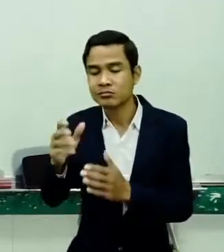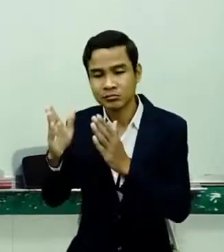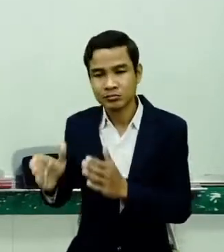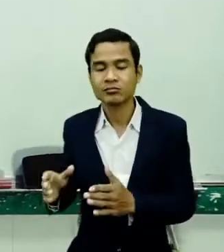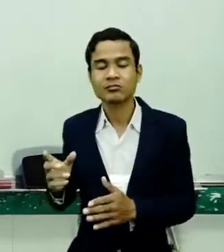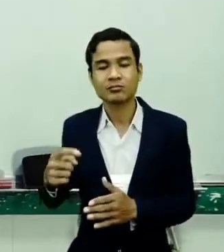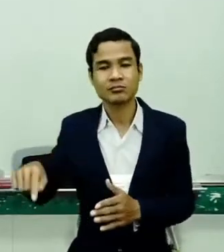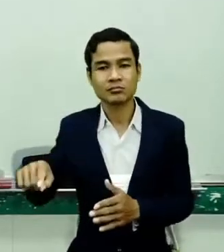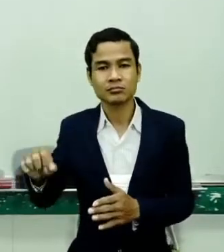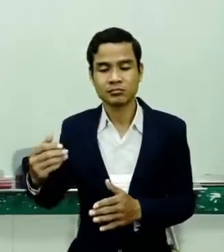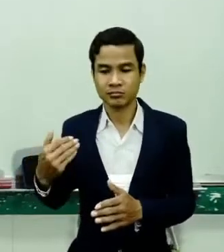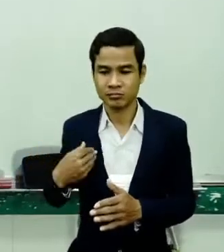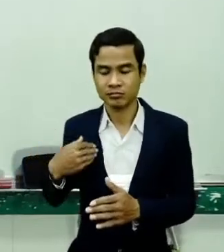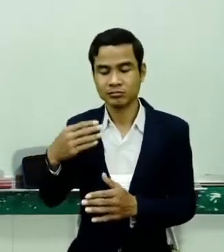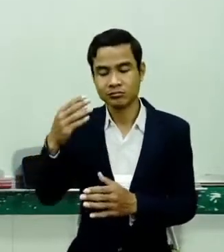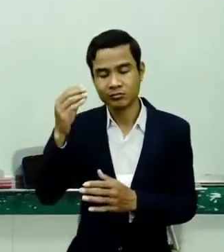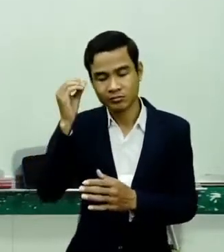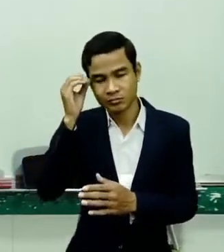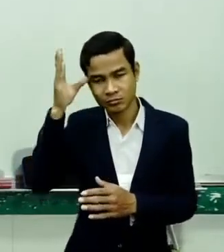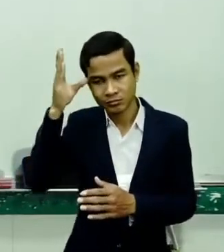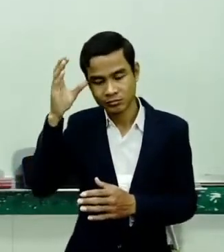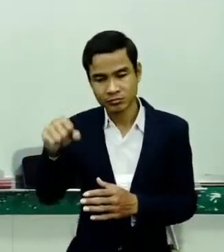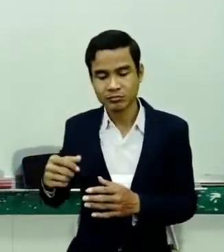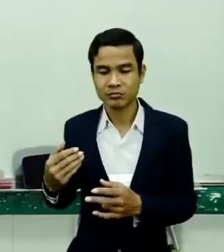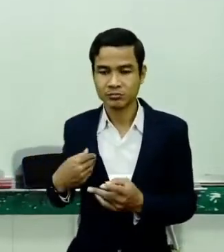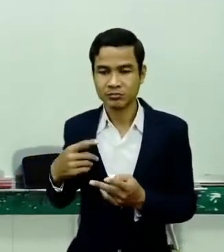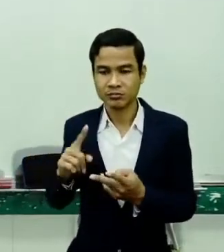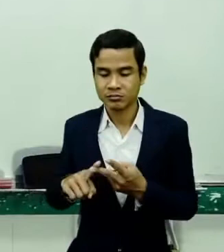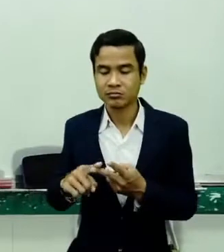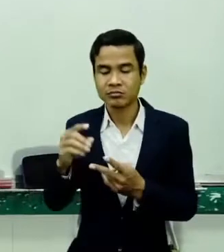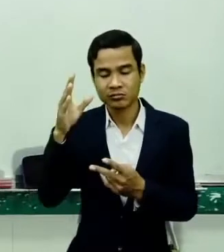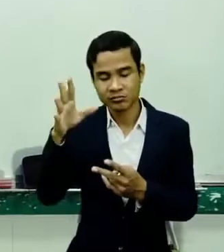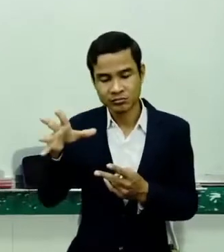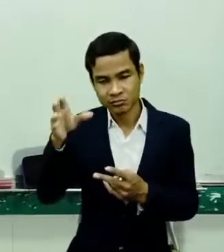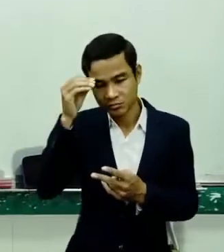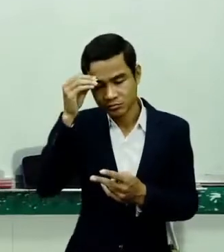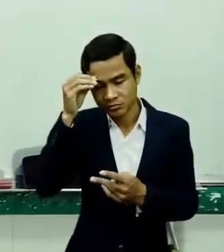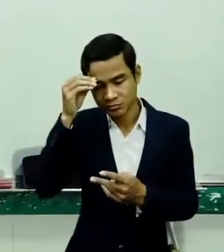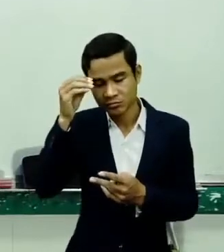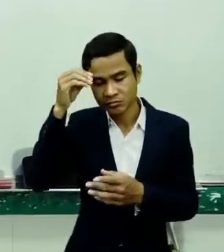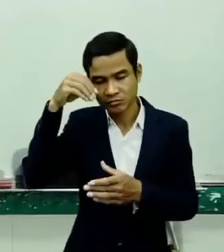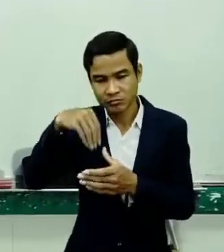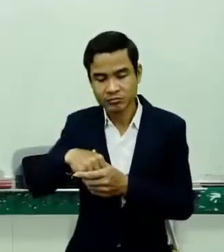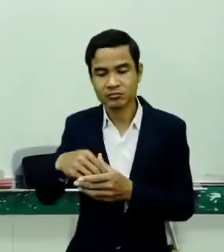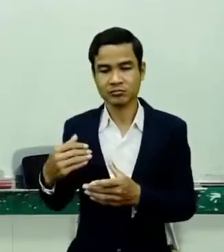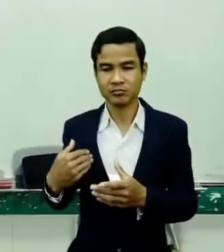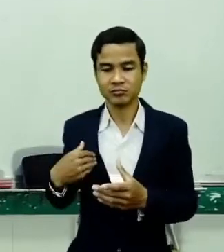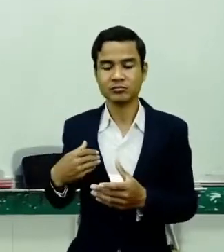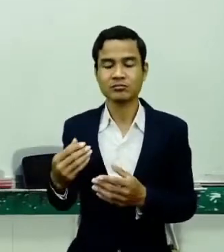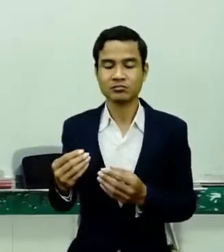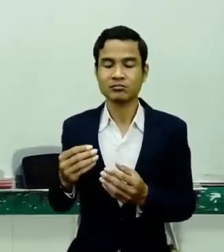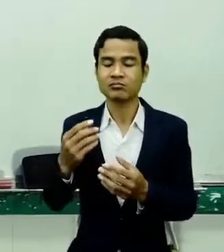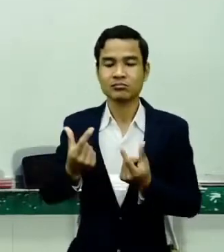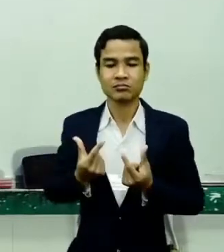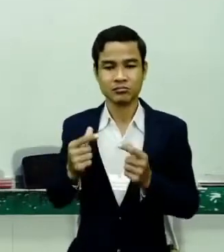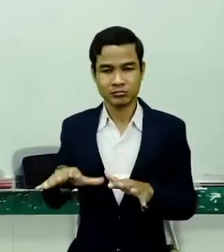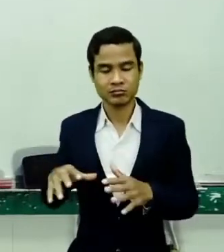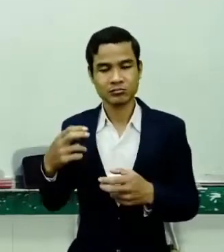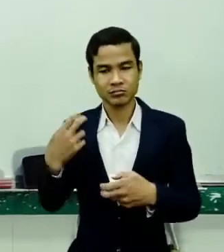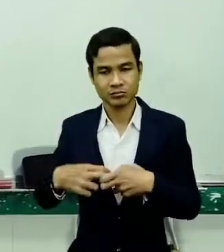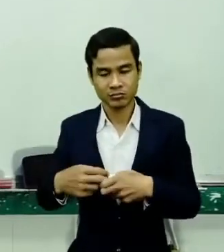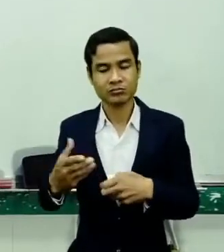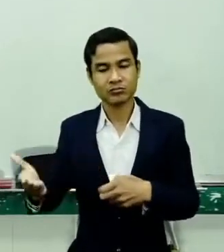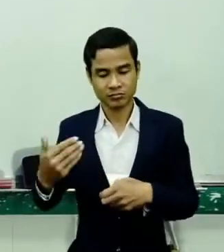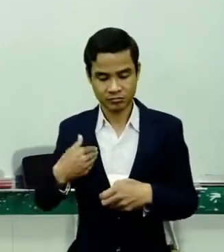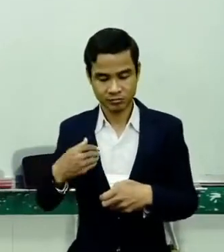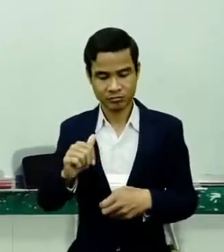គឺជាអ្នកមានចំណេះដឹងមានចំណេះដឹងច្រើនមានបទពិសោធន៍ចាចេះដោះស្រាយនៅបញ្ហាដោយ